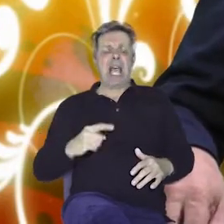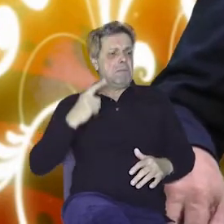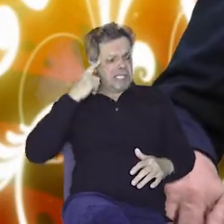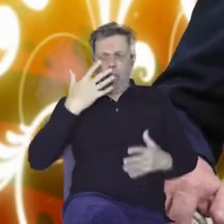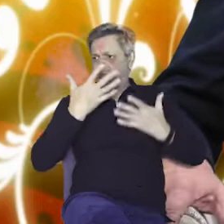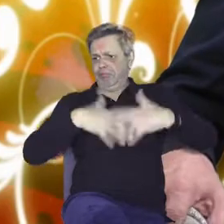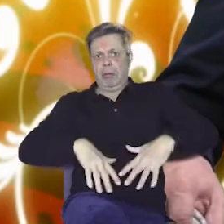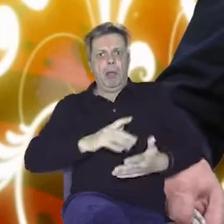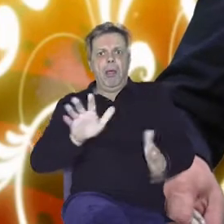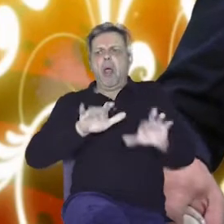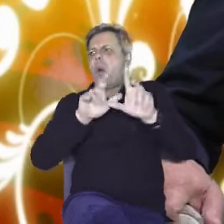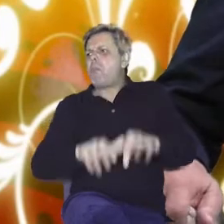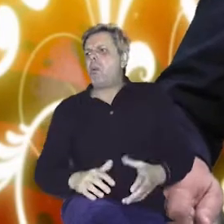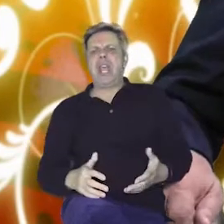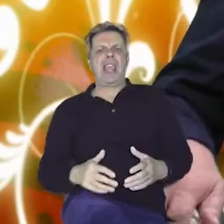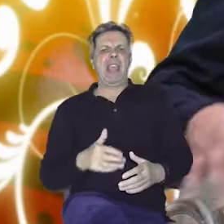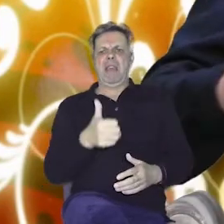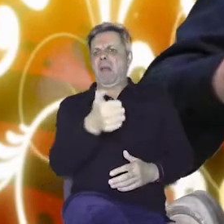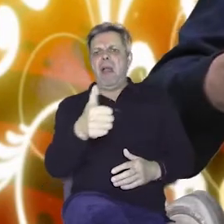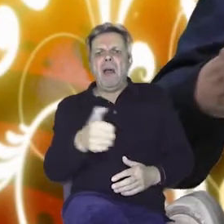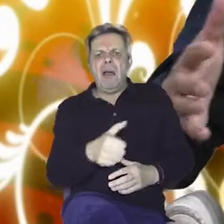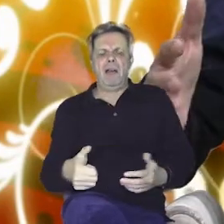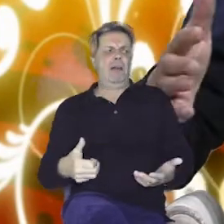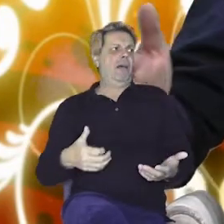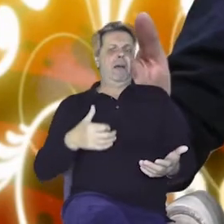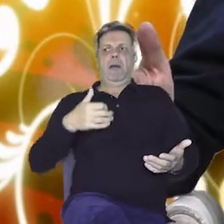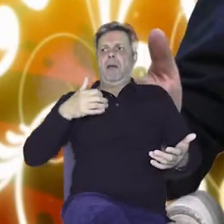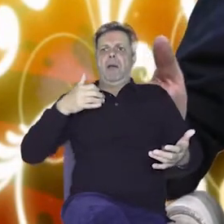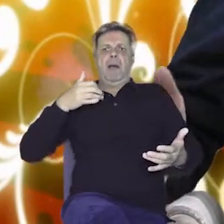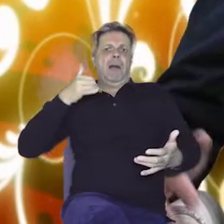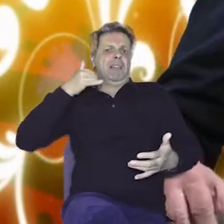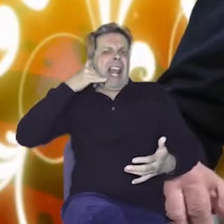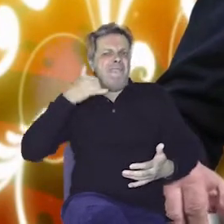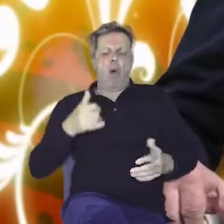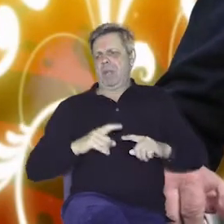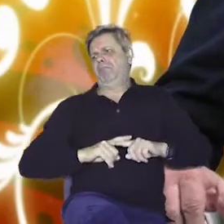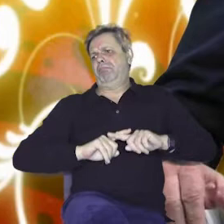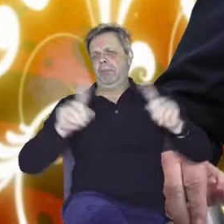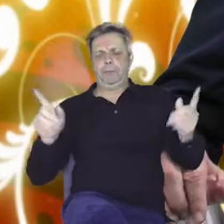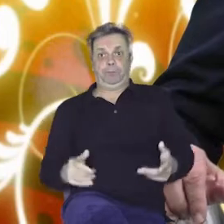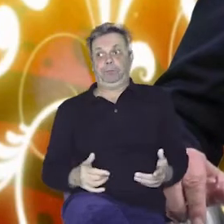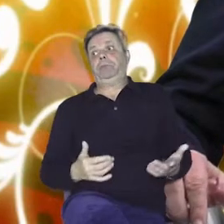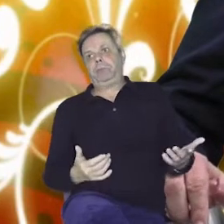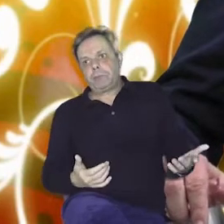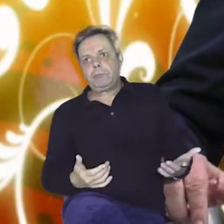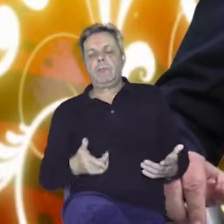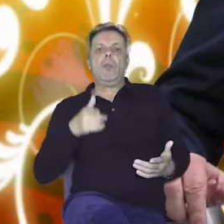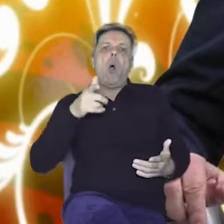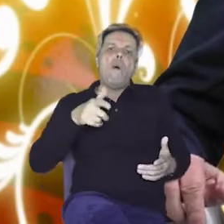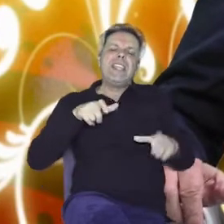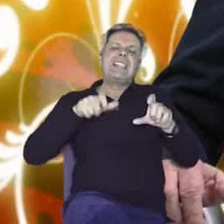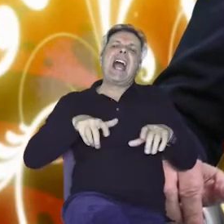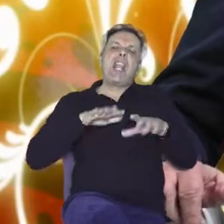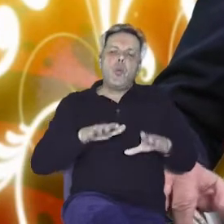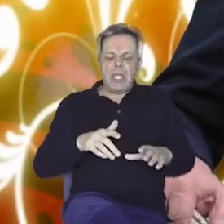rođenja, mobitelima, pametnim telefonima ove ili one vrste. E sad ovi 70 plus bi